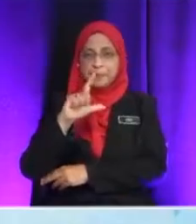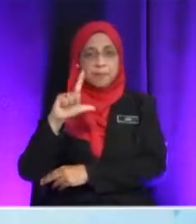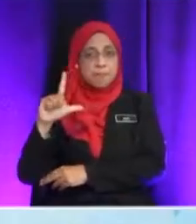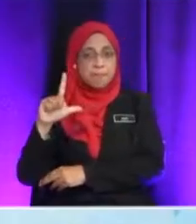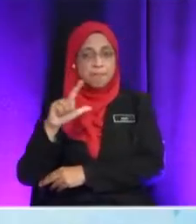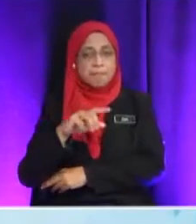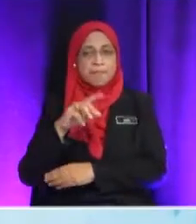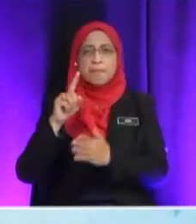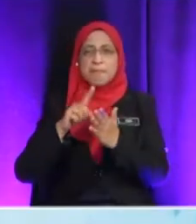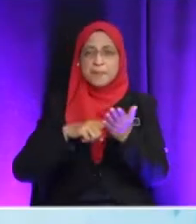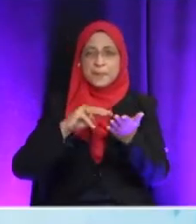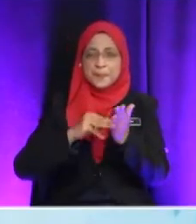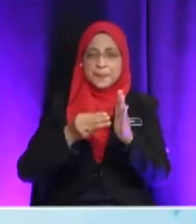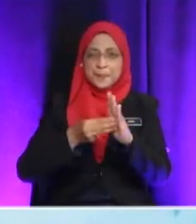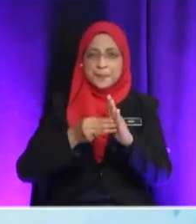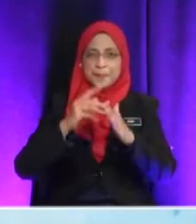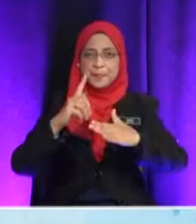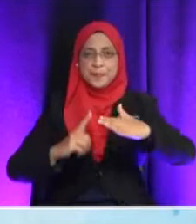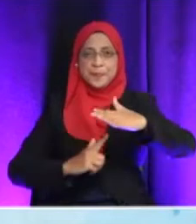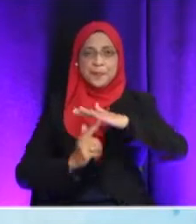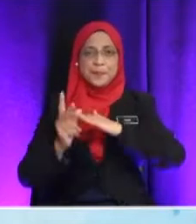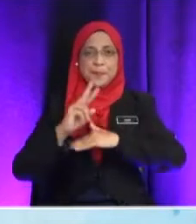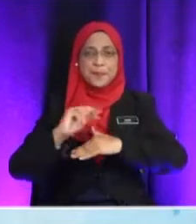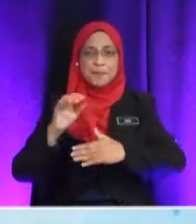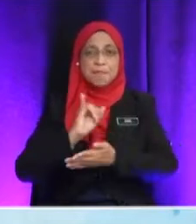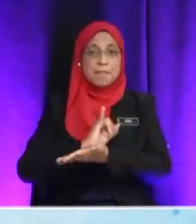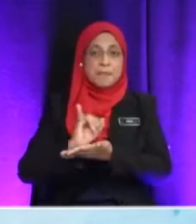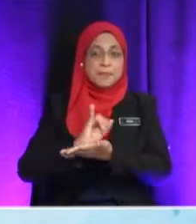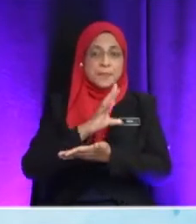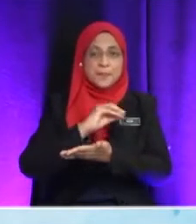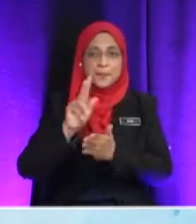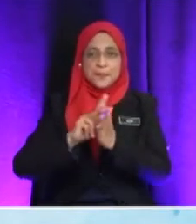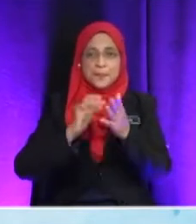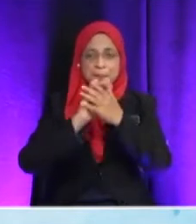melindungi suren dan keselamatannya coba dicek gue sedikit gambaran